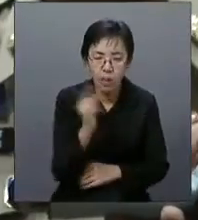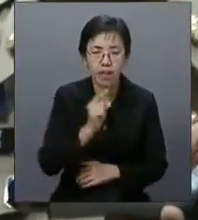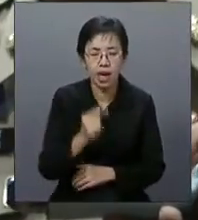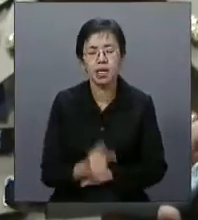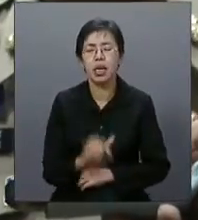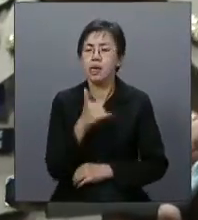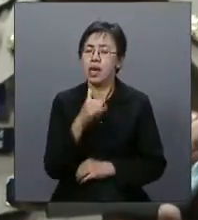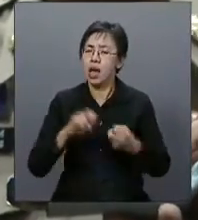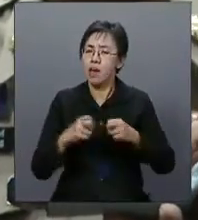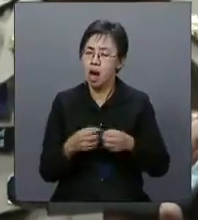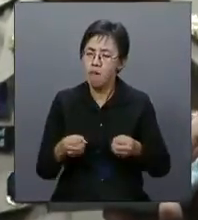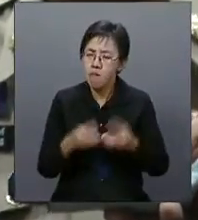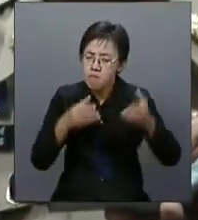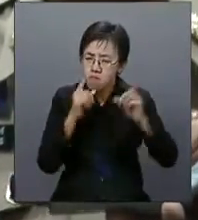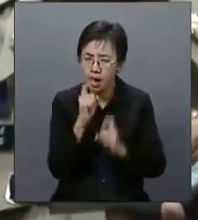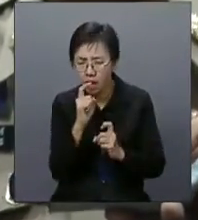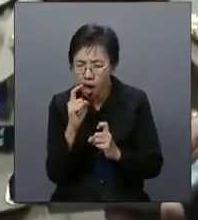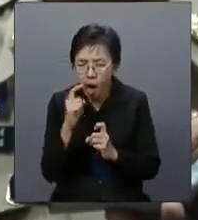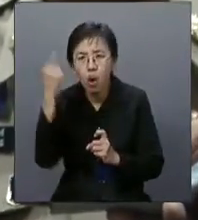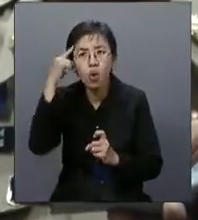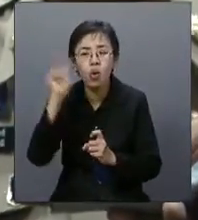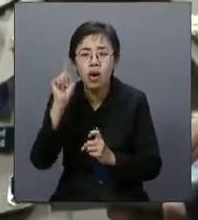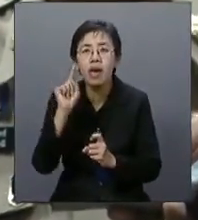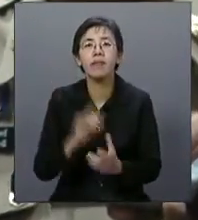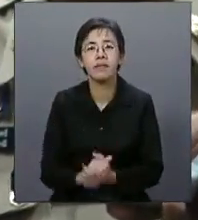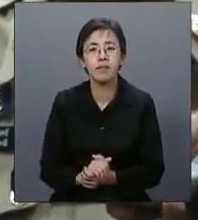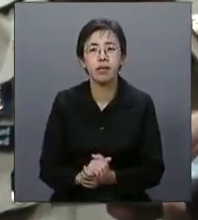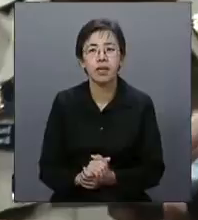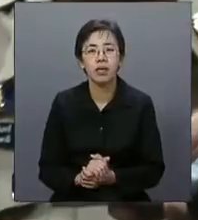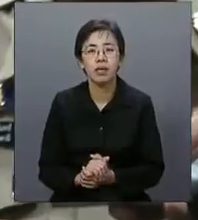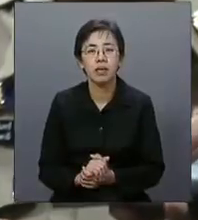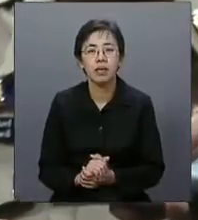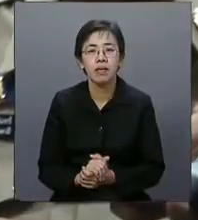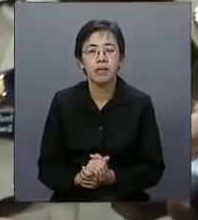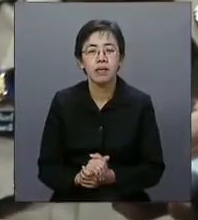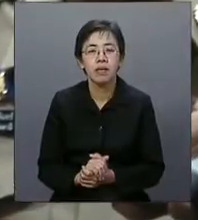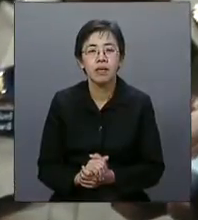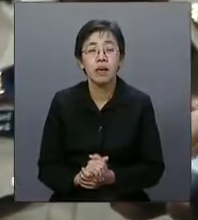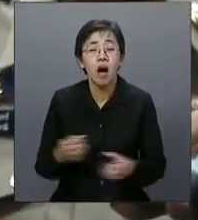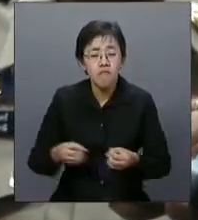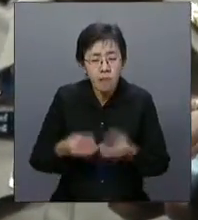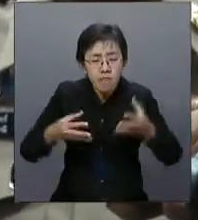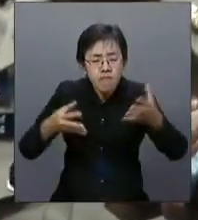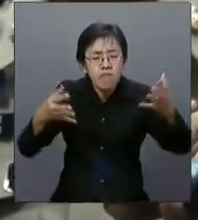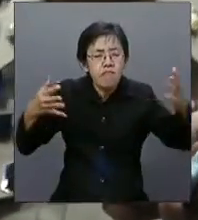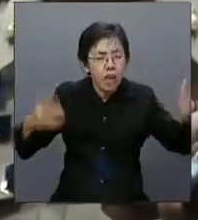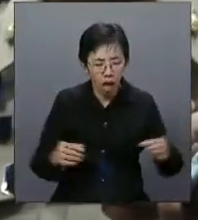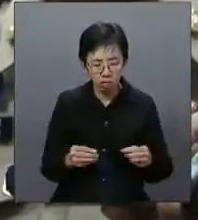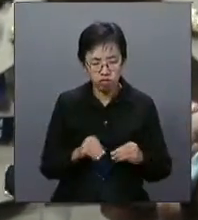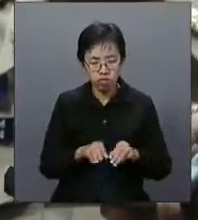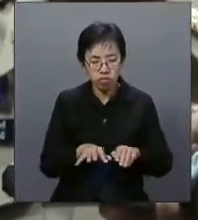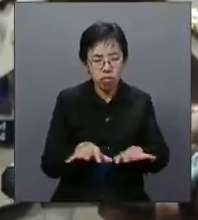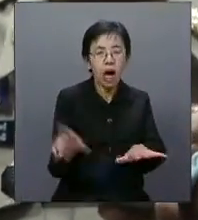จะเกิดและสิ่งบอกเหตุต่างๆว่าพื้นที่รัศมีของระเบิดขนาดไหนนะครับเราจะทำให้เหมือ